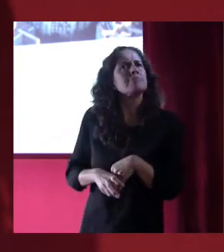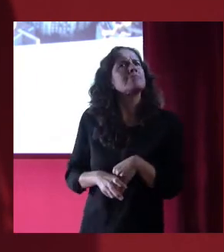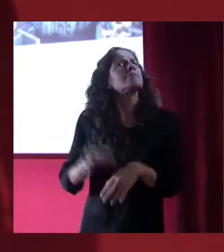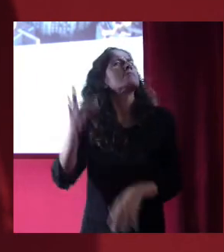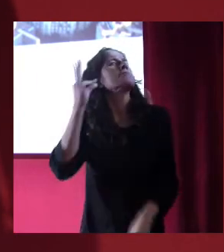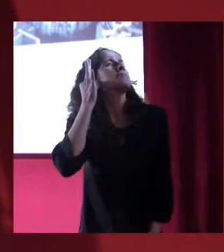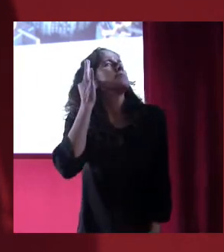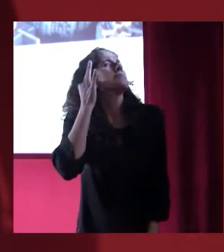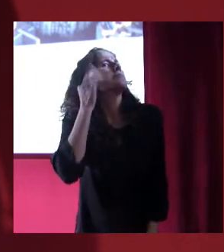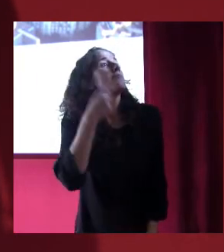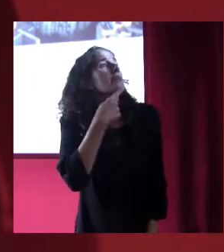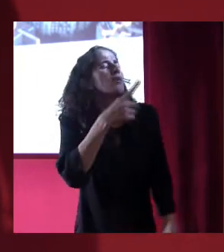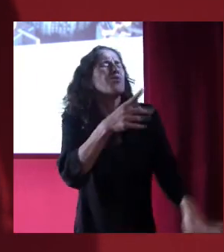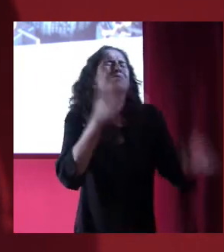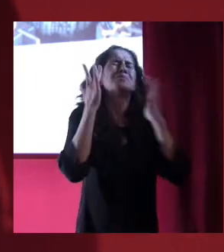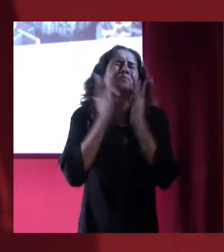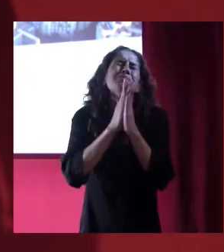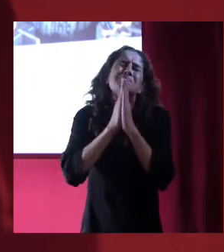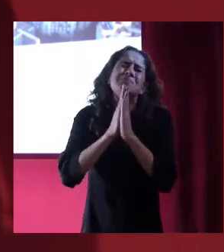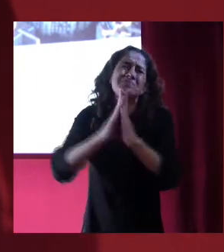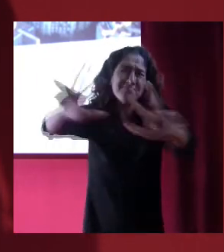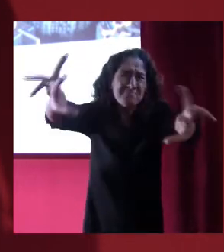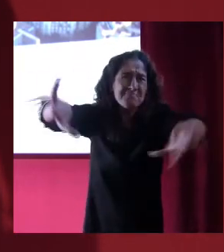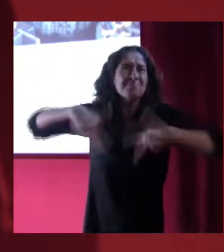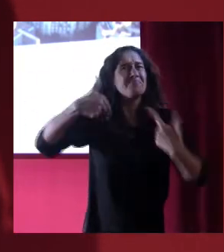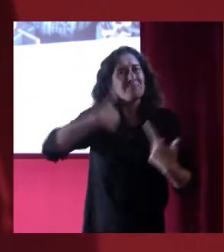contundència em va respondre, deixeu-nos treballar.